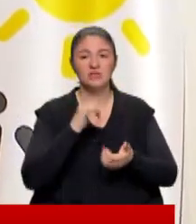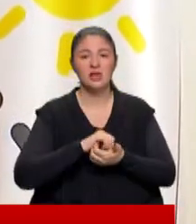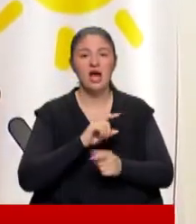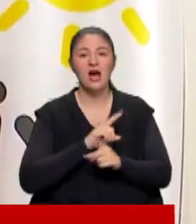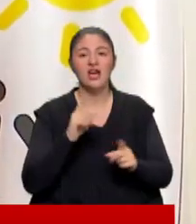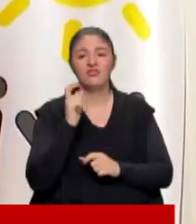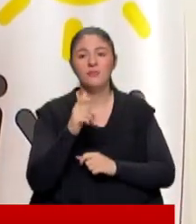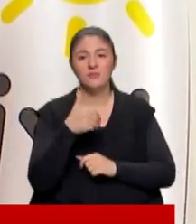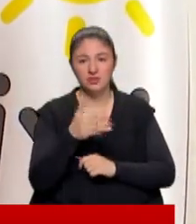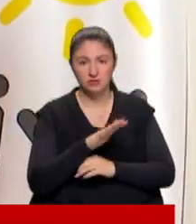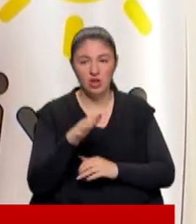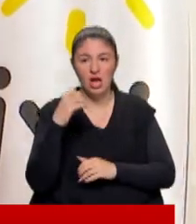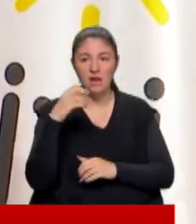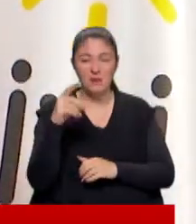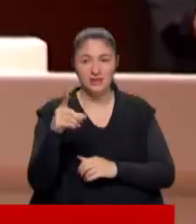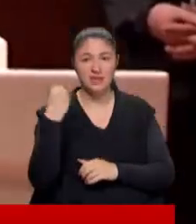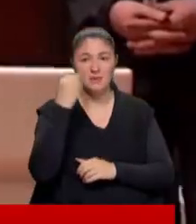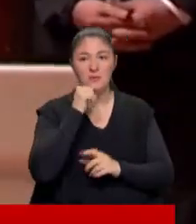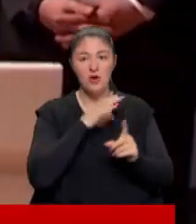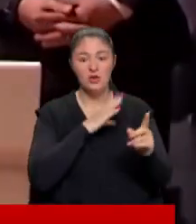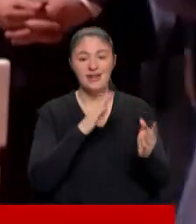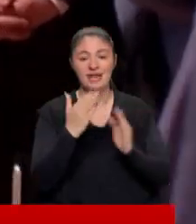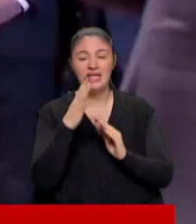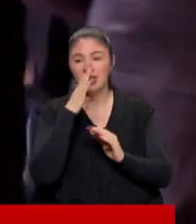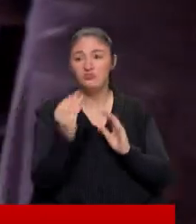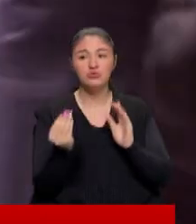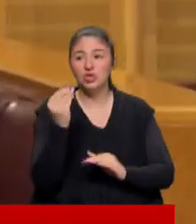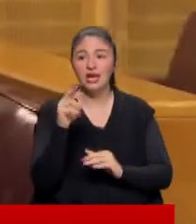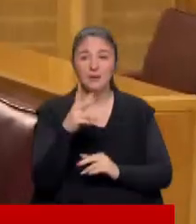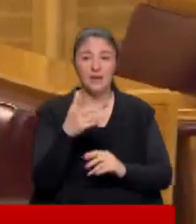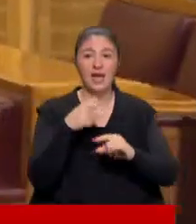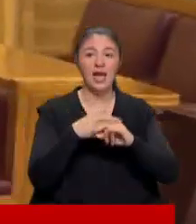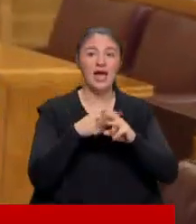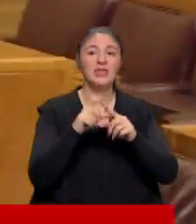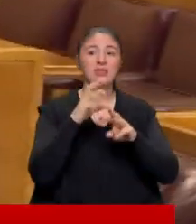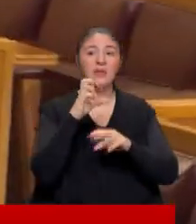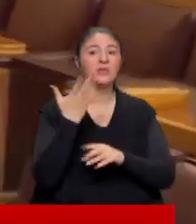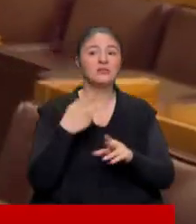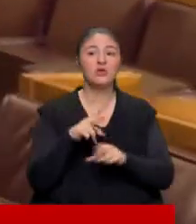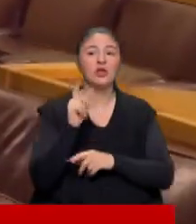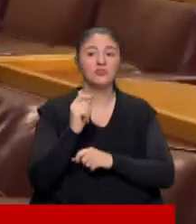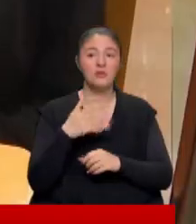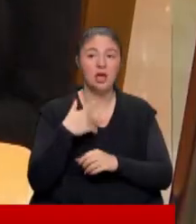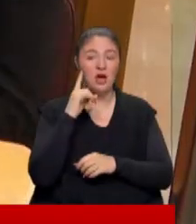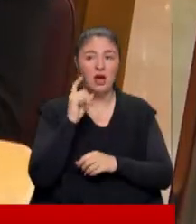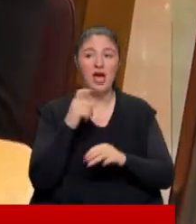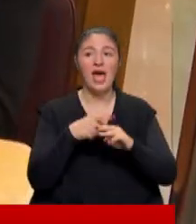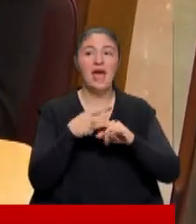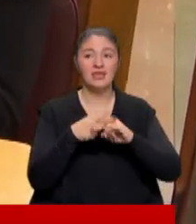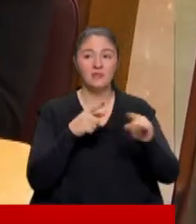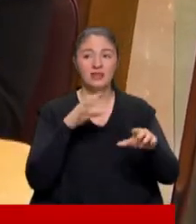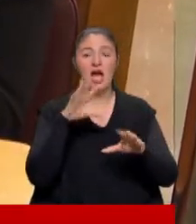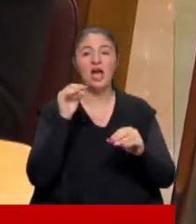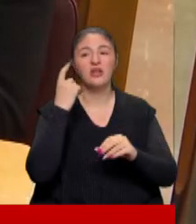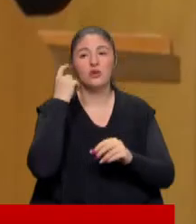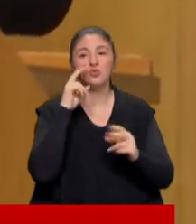işbirliğine hayır yanıtından sonra AK Parti'nin İmamoğlu'nun karşısına kimi çıkaracağı kadar HDP'nin nasıl bir yol izleyeceği de merak konusu. HDP'ten